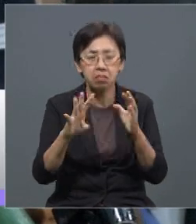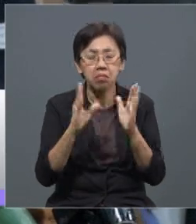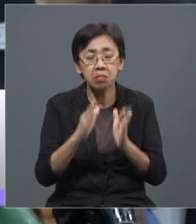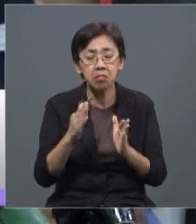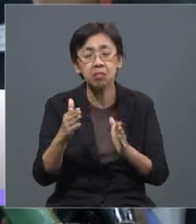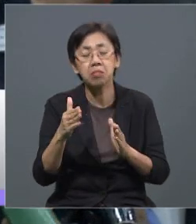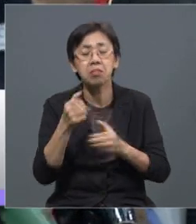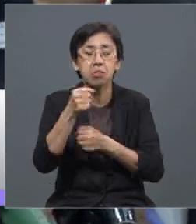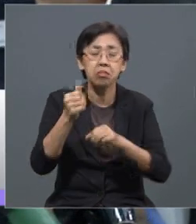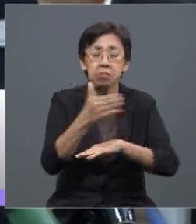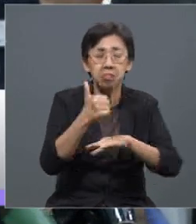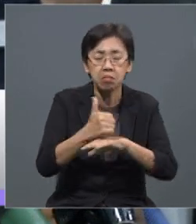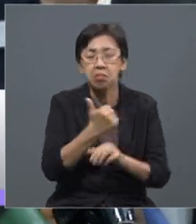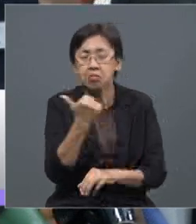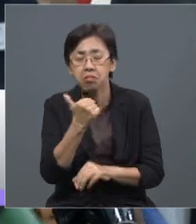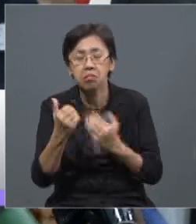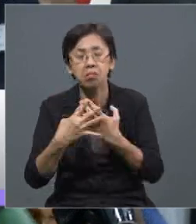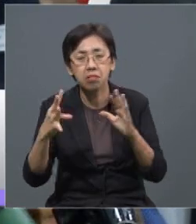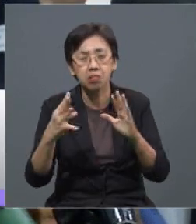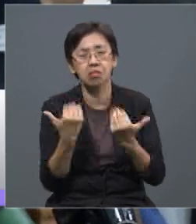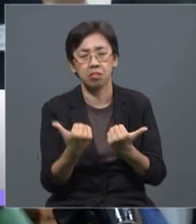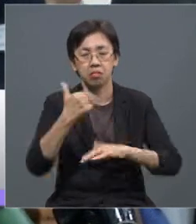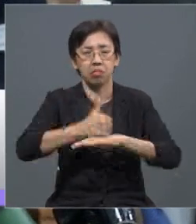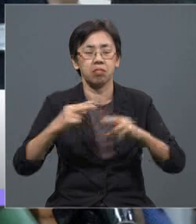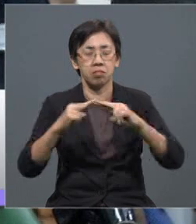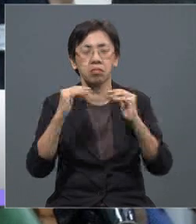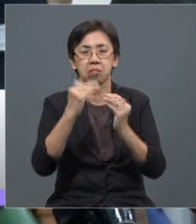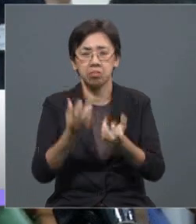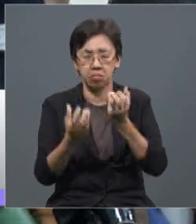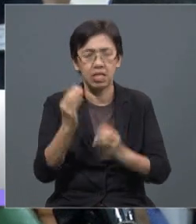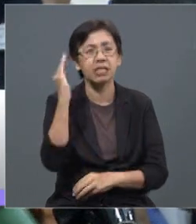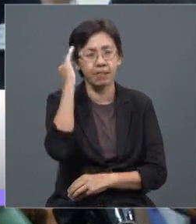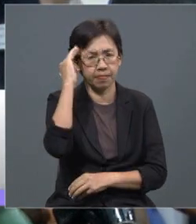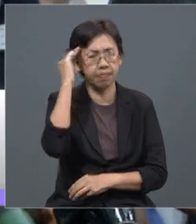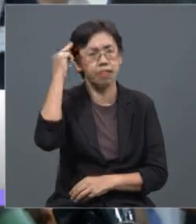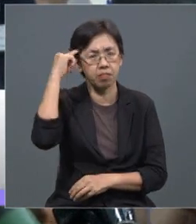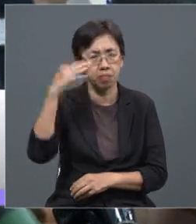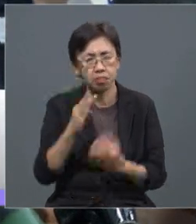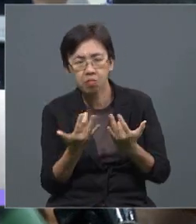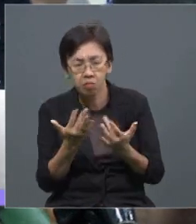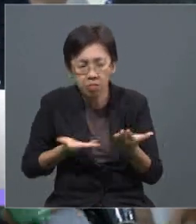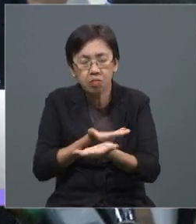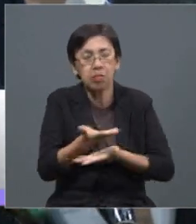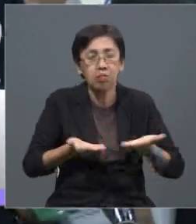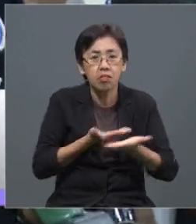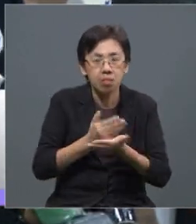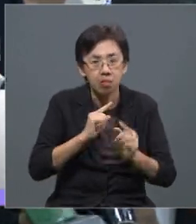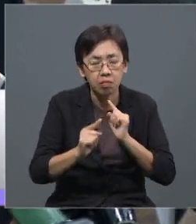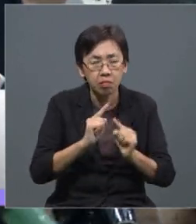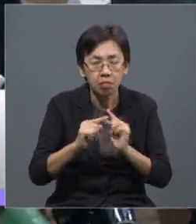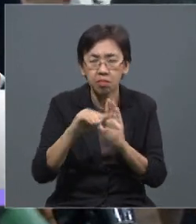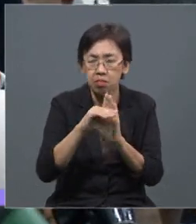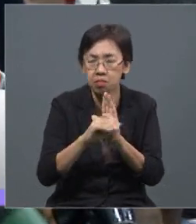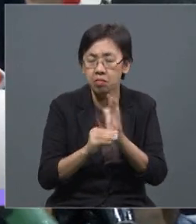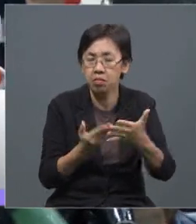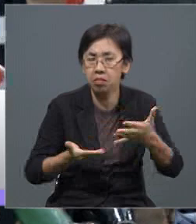ที่เหลืออยู่ในเรือนจำนะท่านนายกเชื่อว่าทางรัฐมนตรีว่าการกระทรวงยุติธรรมเนี่ยรับทราบข้อเรียกร้องแล้วและคงจะนำมาพิจารณาและพูดคุยในกระบวนการยุ